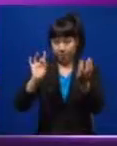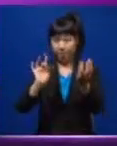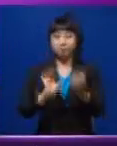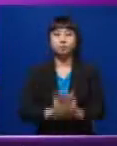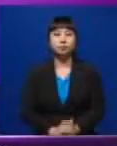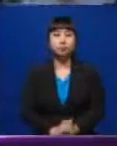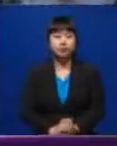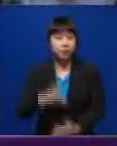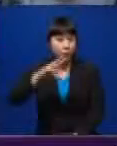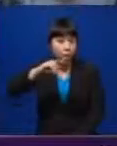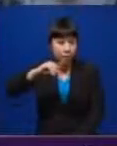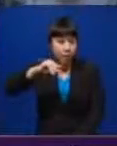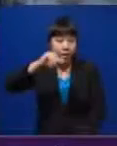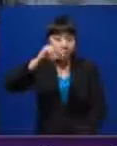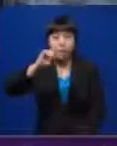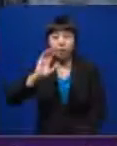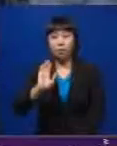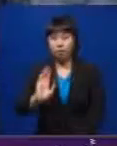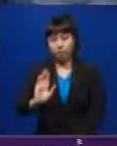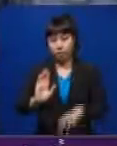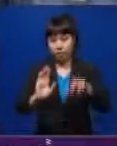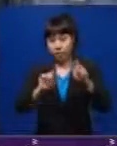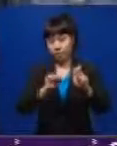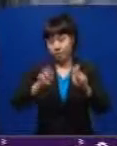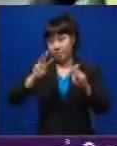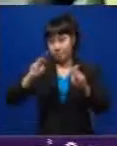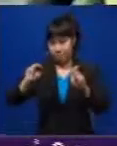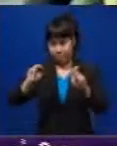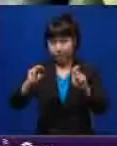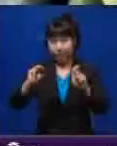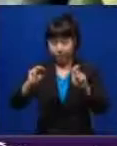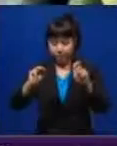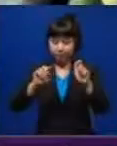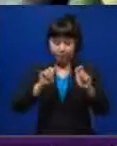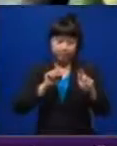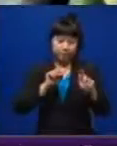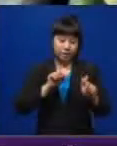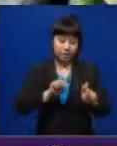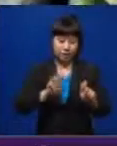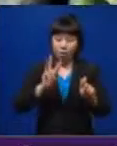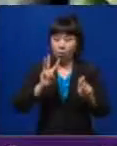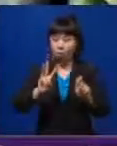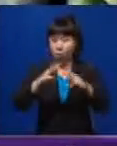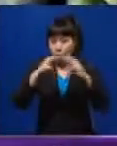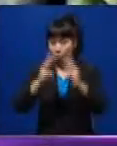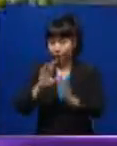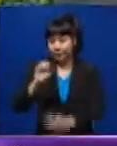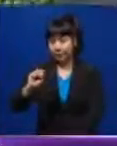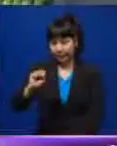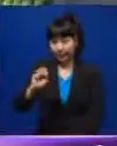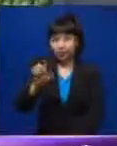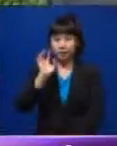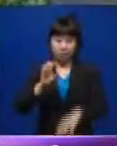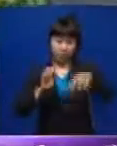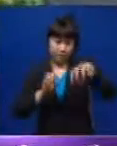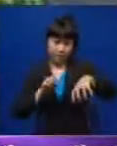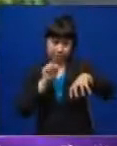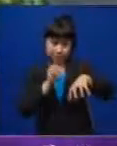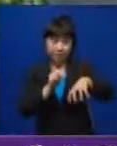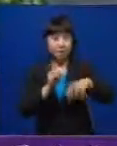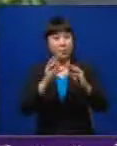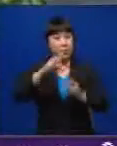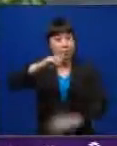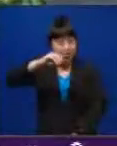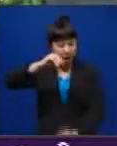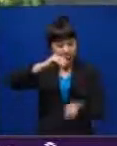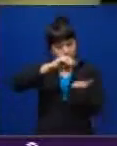ะส่วมณาวในพืนที่ตำบนนาง ลืออำเภởเมืองและมitation ufthซึ่เป็แ่งปลูกมณาวหักของจงหวด